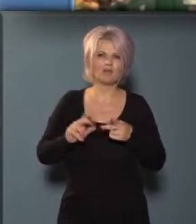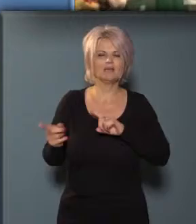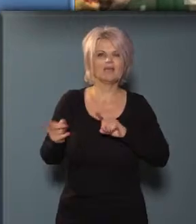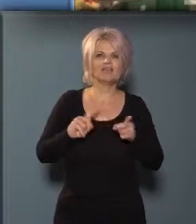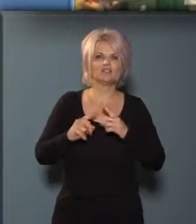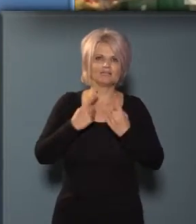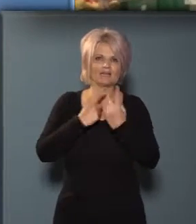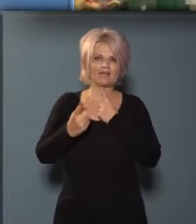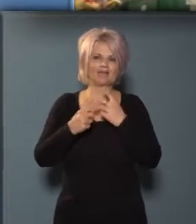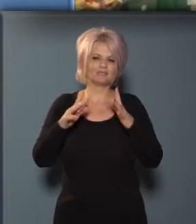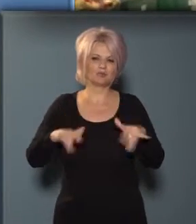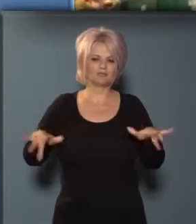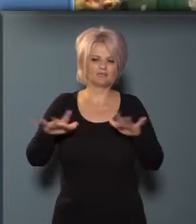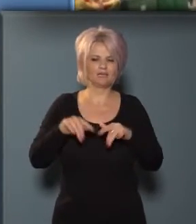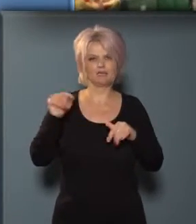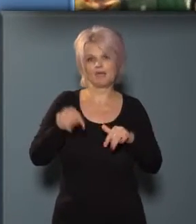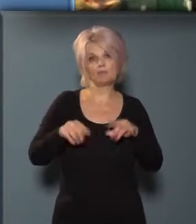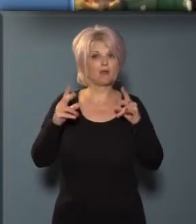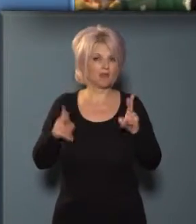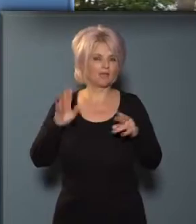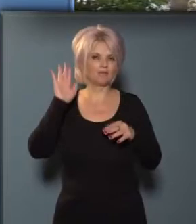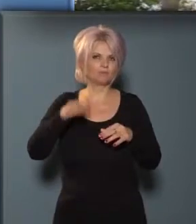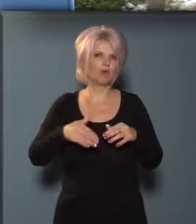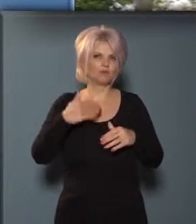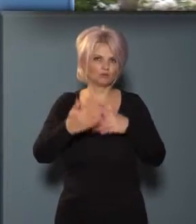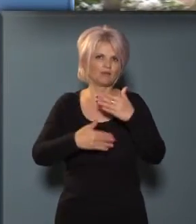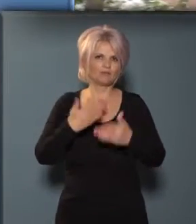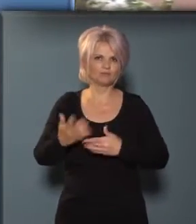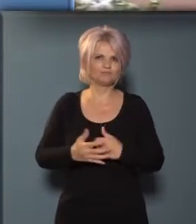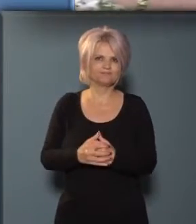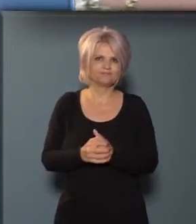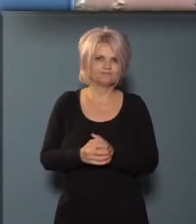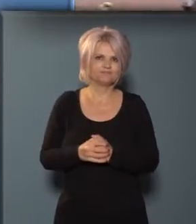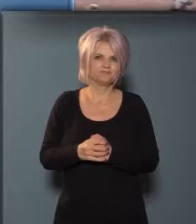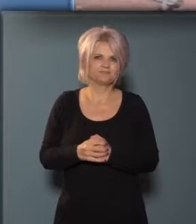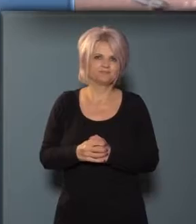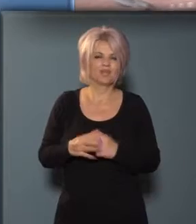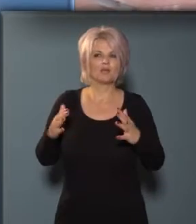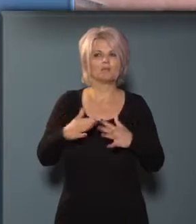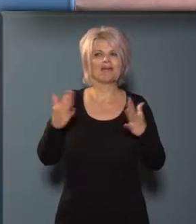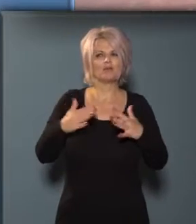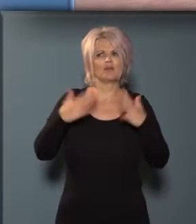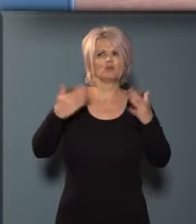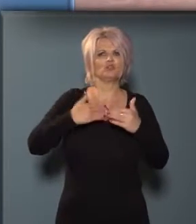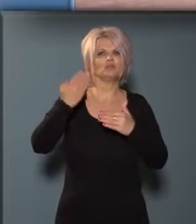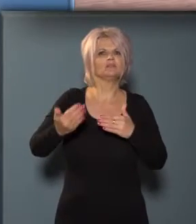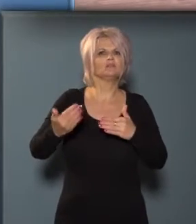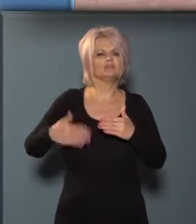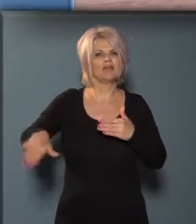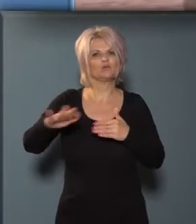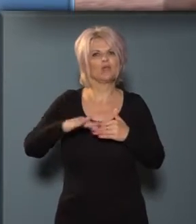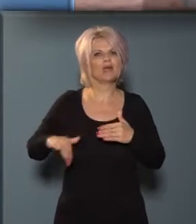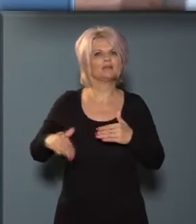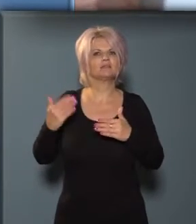játszótér, úgyhogy ezekbe gondolkozunk, hogy ebbe lehet majd tovább lépni. Mekkora ez a külső terület nagyjából, amit